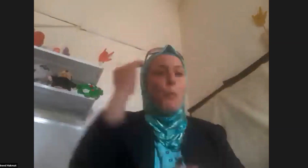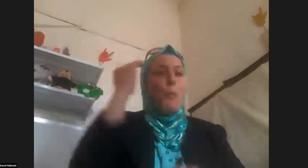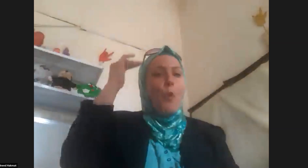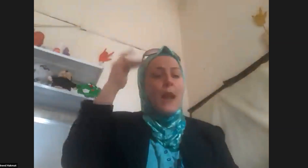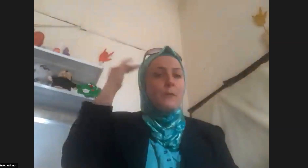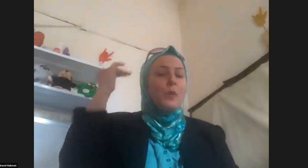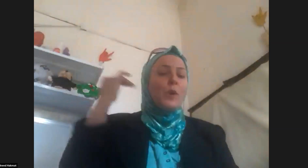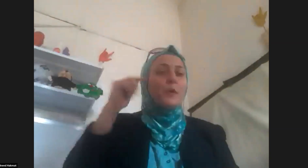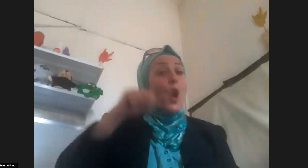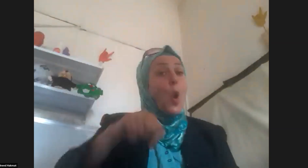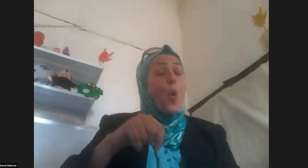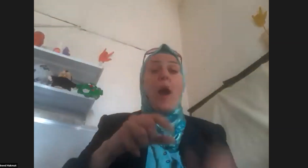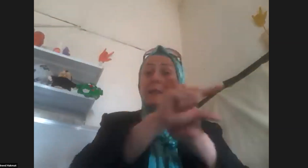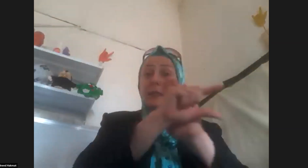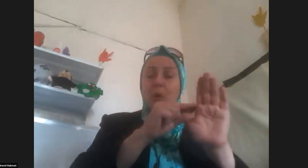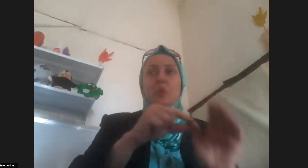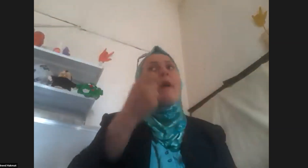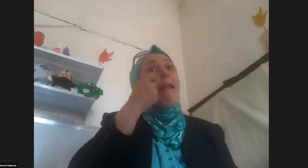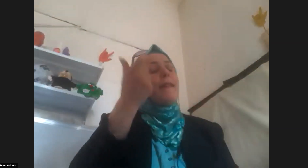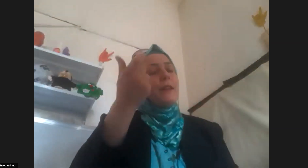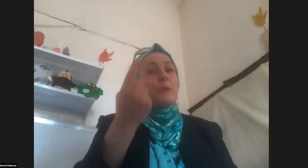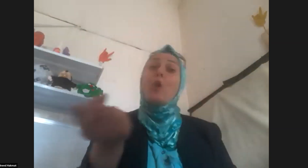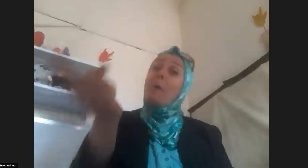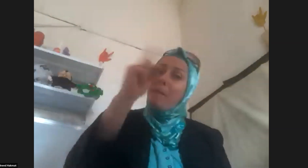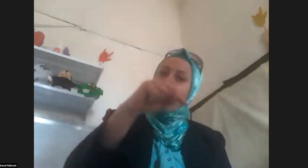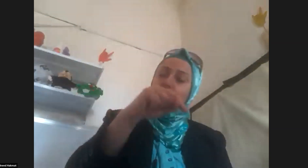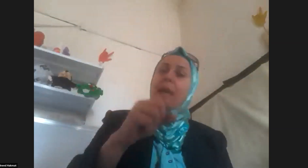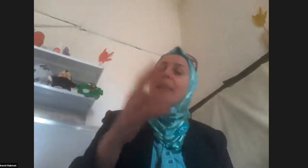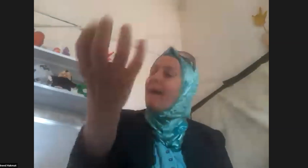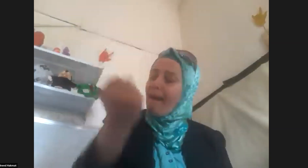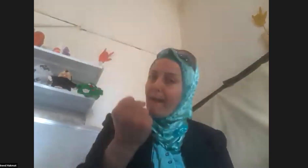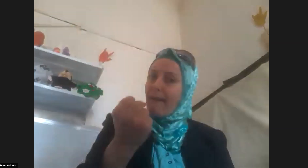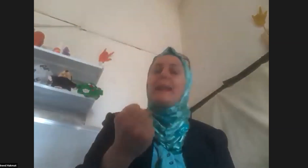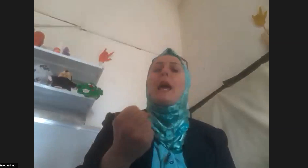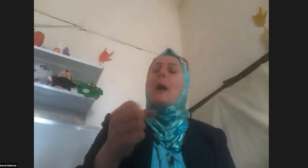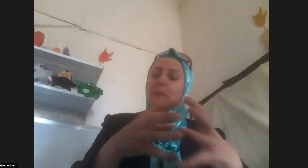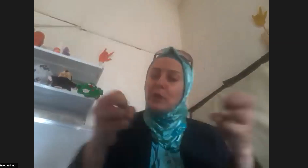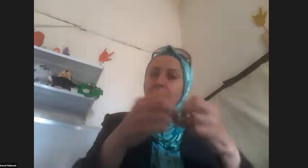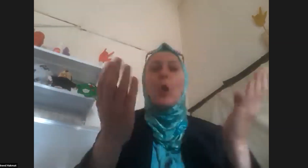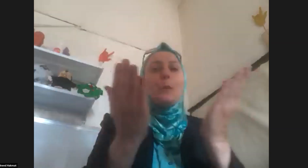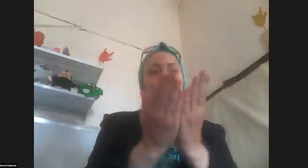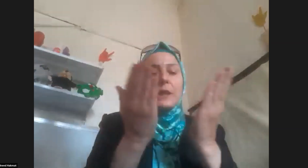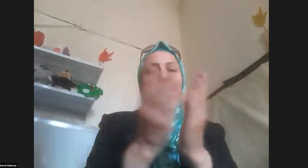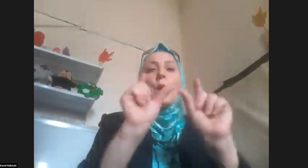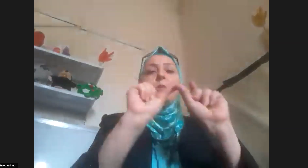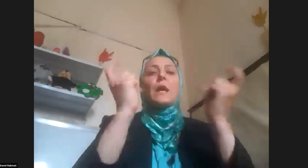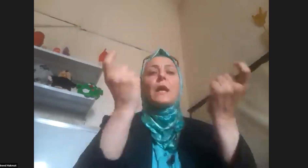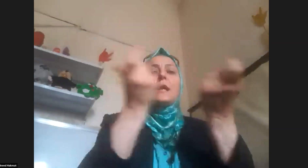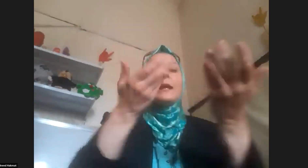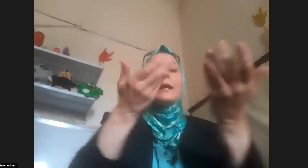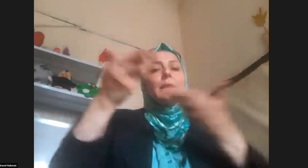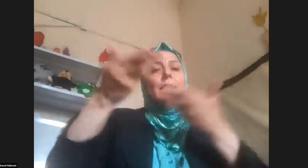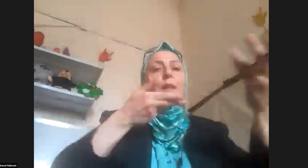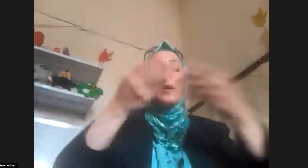حناخده في عين الاعتبار أكيد، وأخذناه بعين الاعتبار، وما زلنا يعني راح يكون في هناك كثير من الندوات والتدريبات في المرحلة